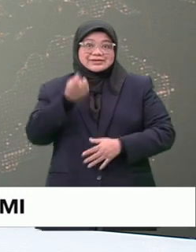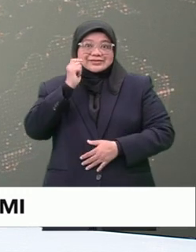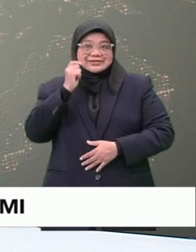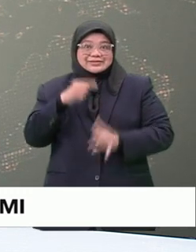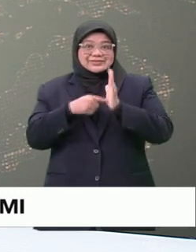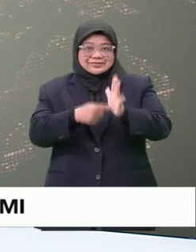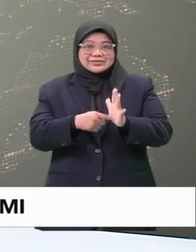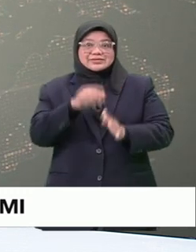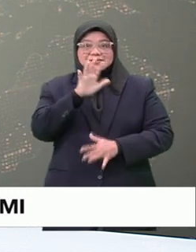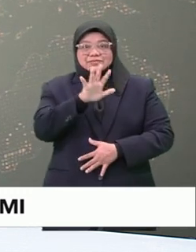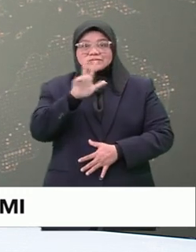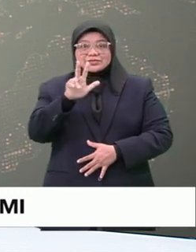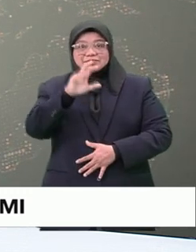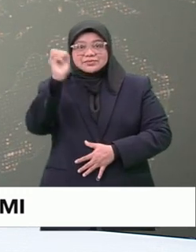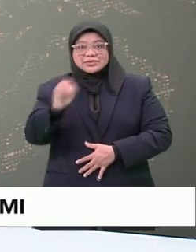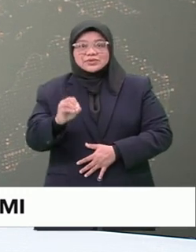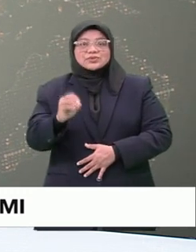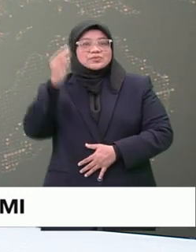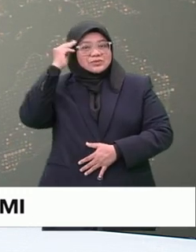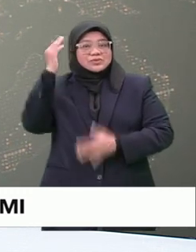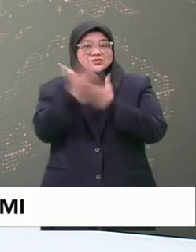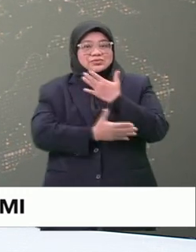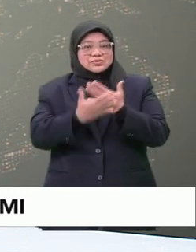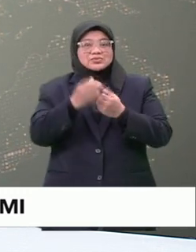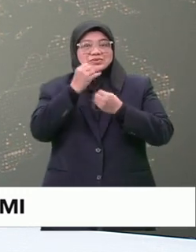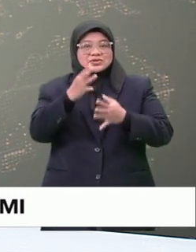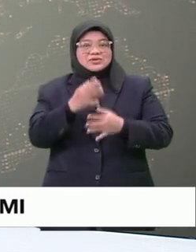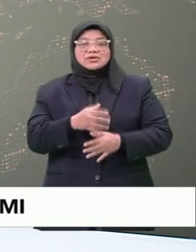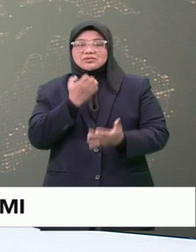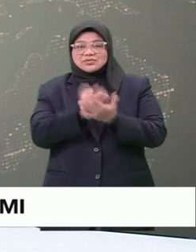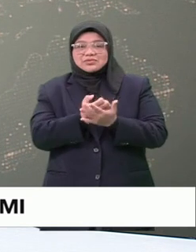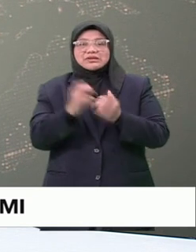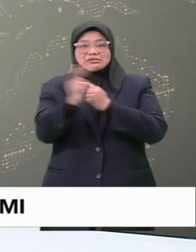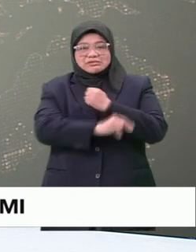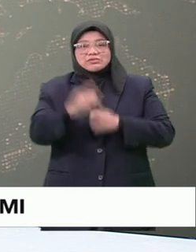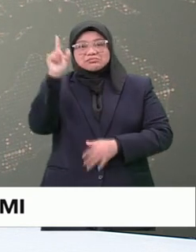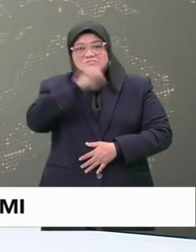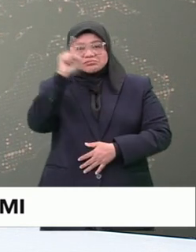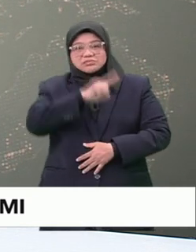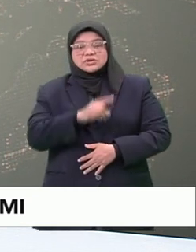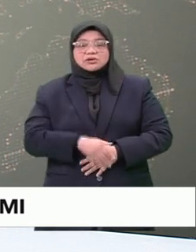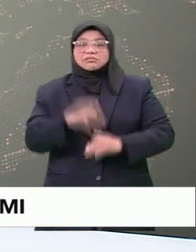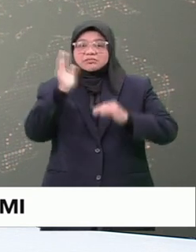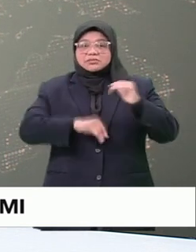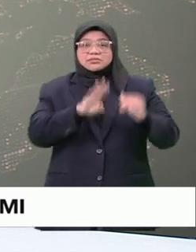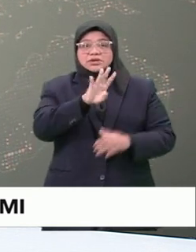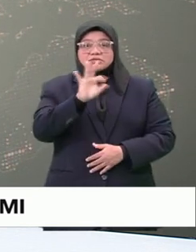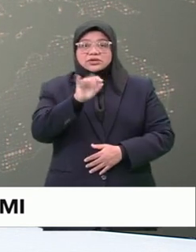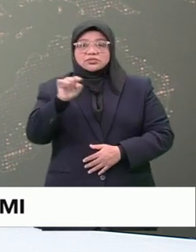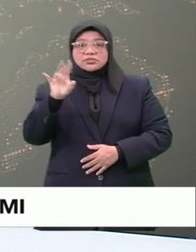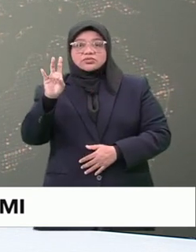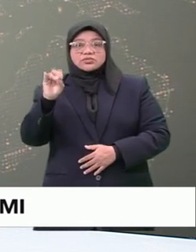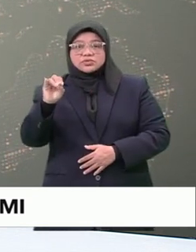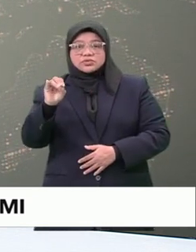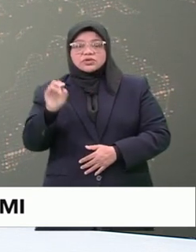yang menunjukkan bahawa 53% kaum Melayu Semenanjung mengatakan ekonomi negara bertambah buruk berbanding 49 hingga